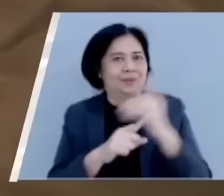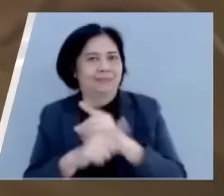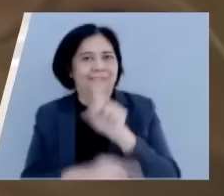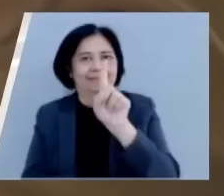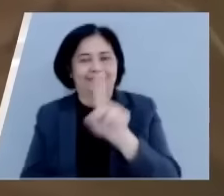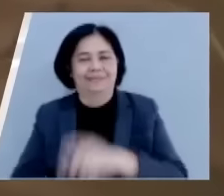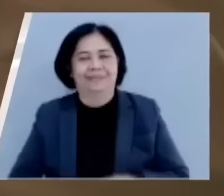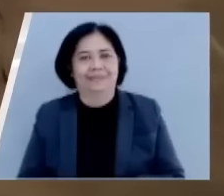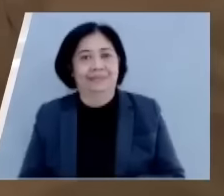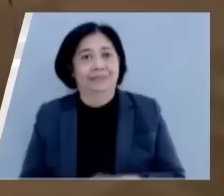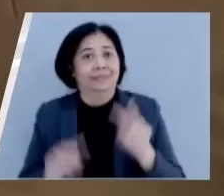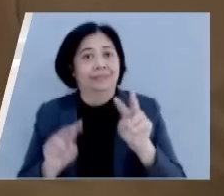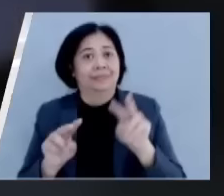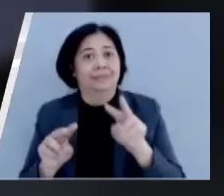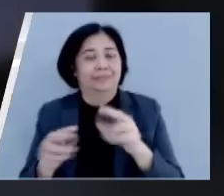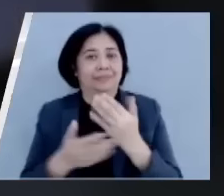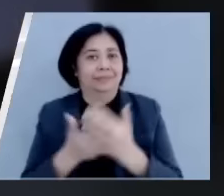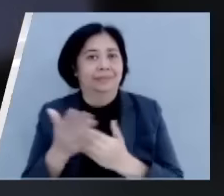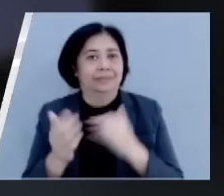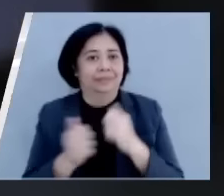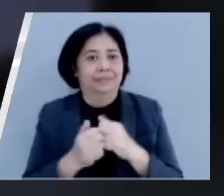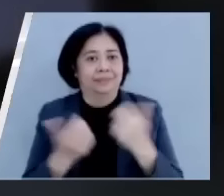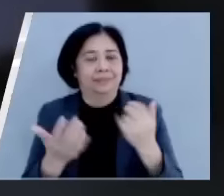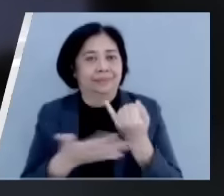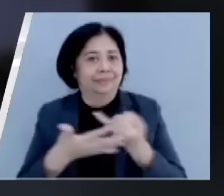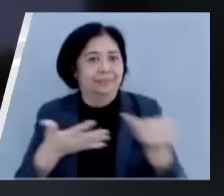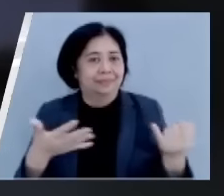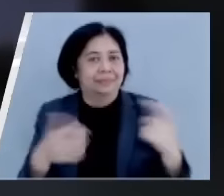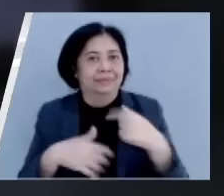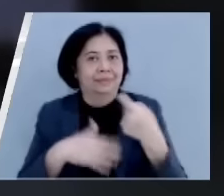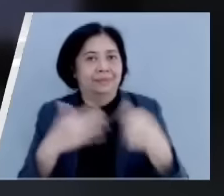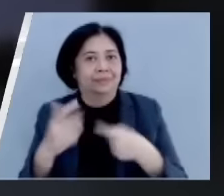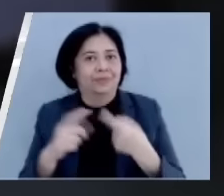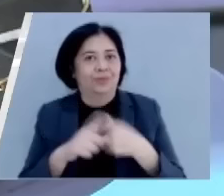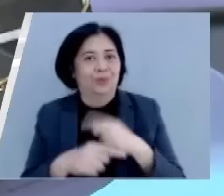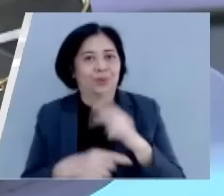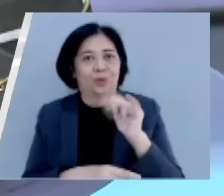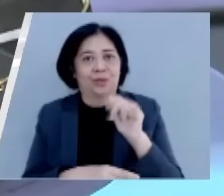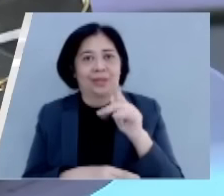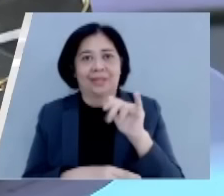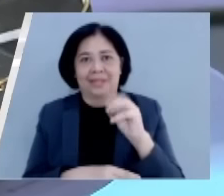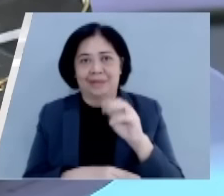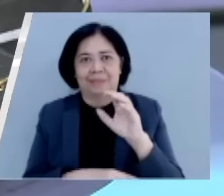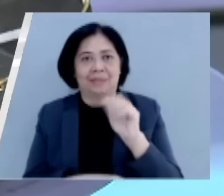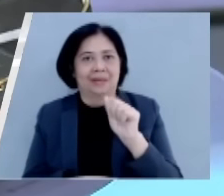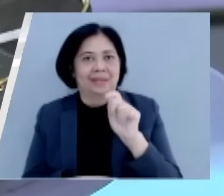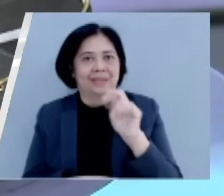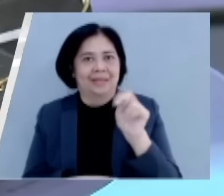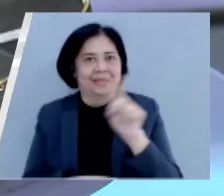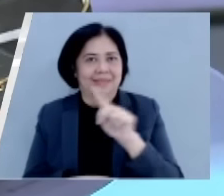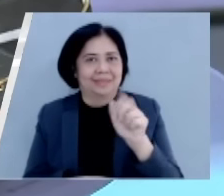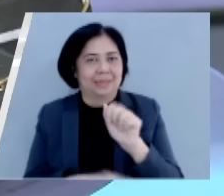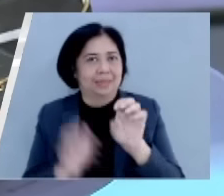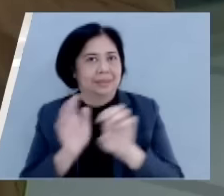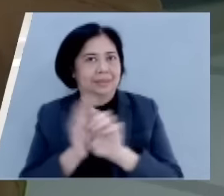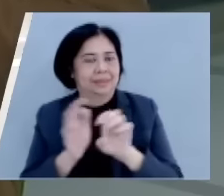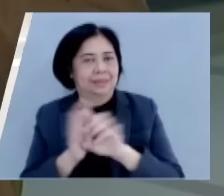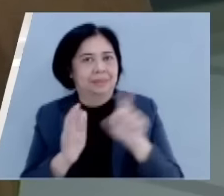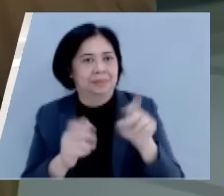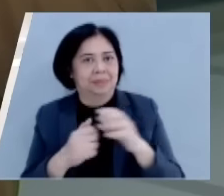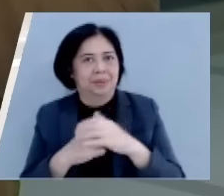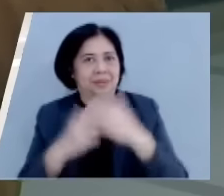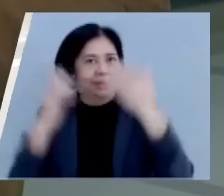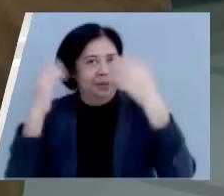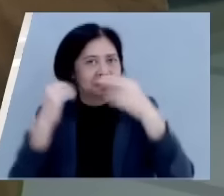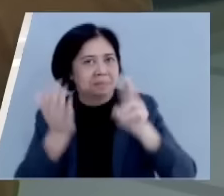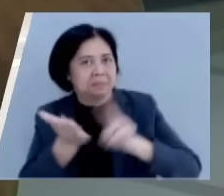1. Abangan naman ang ilan sa mga exclusive items mula kay Kuya Kim Atienza. Gaya ng kanyang signed helmet, mayroon pang